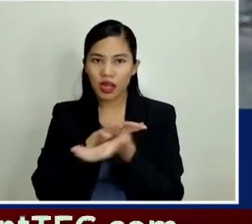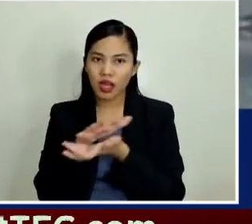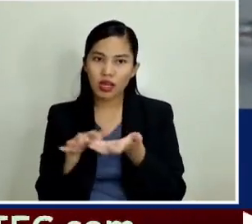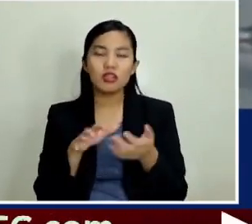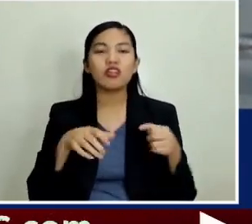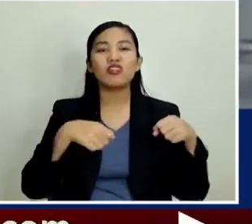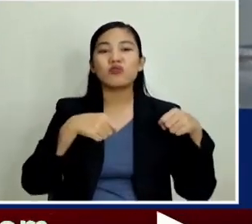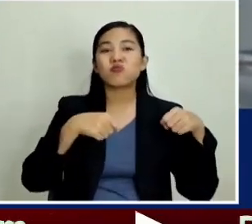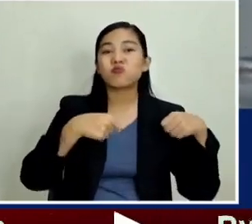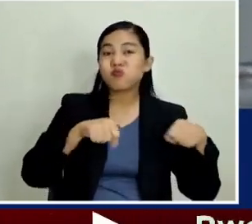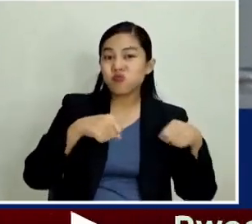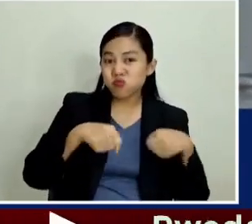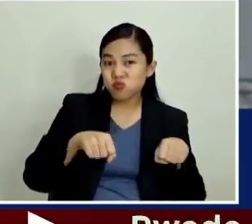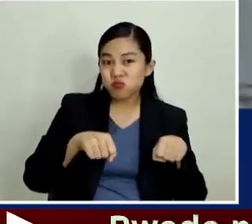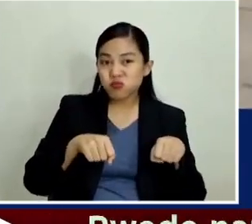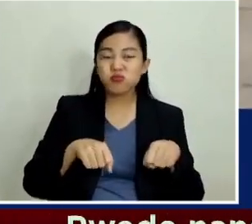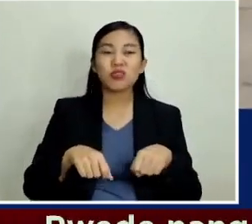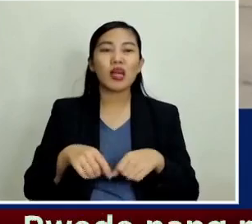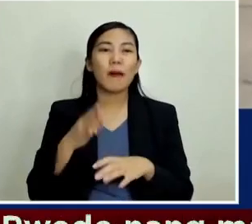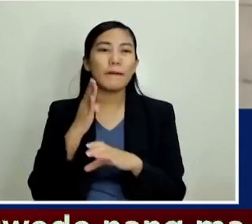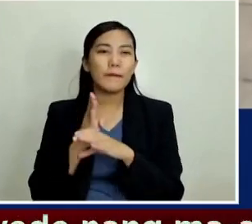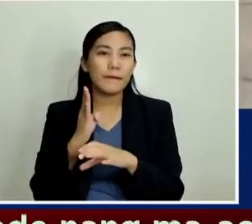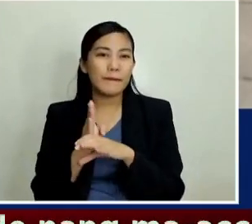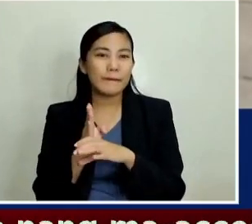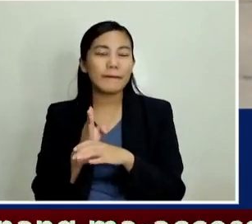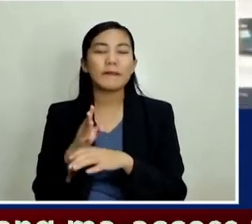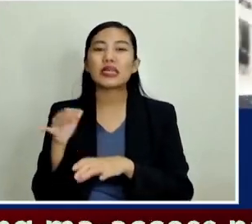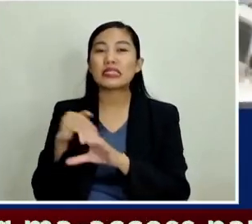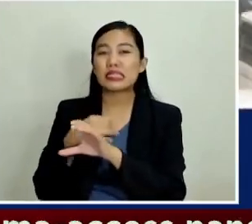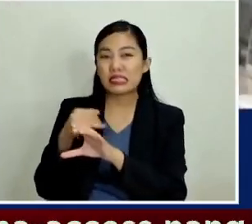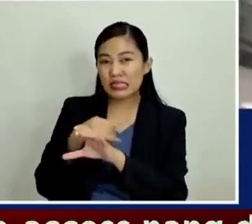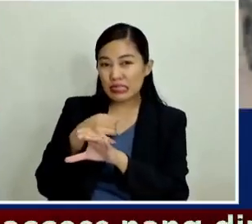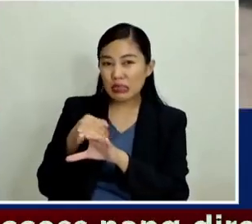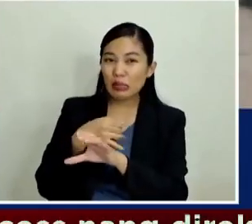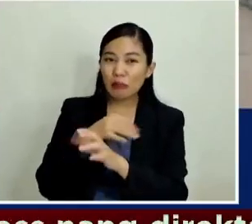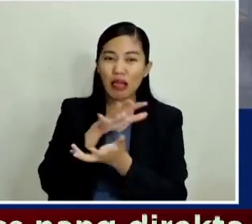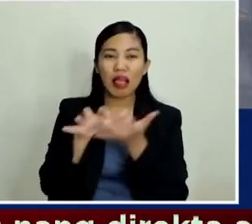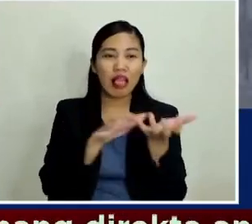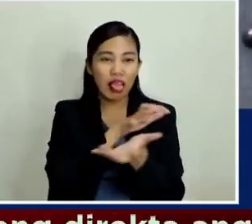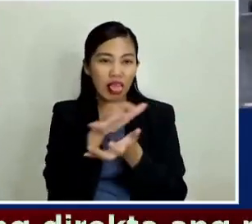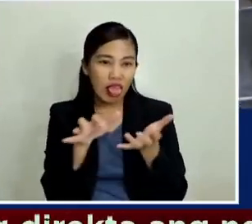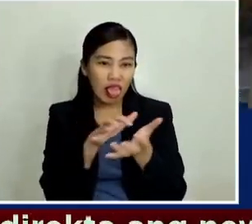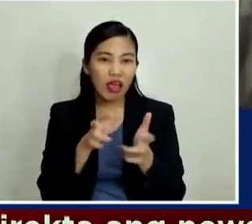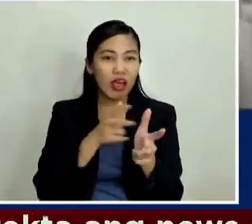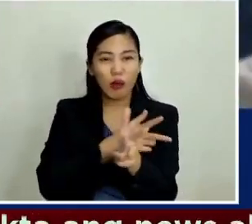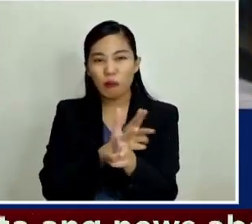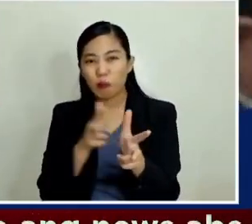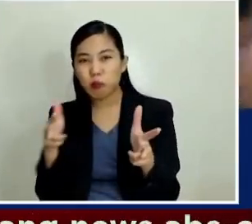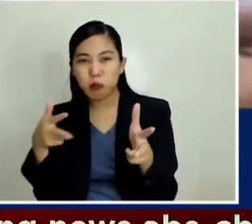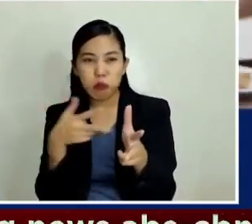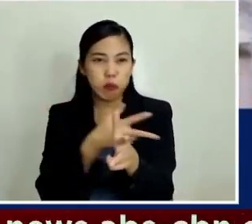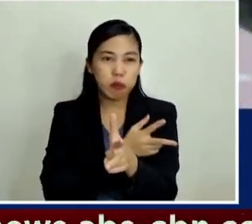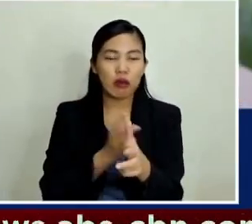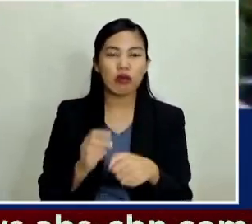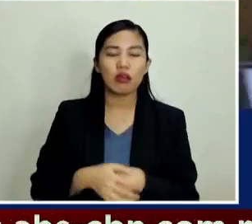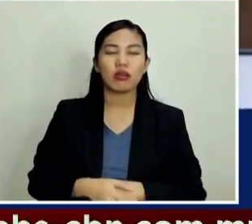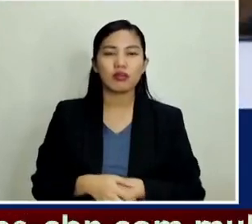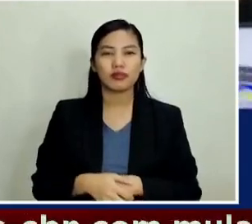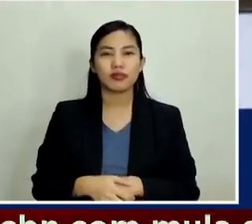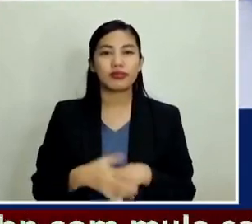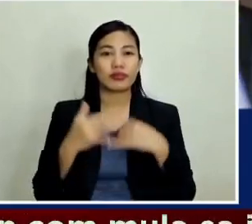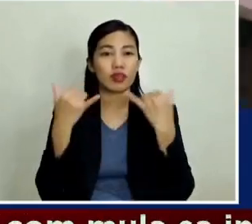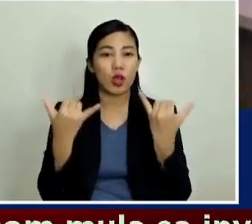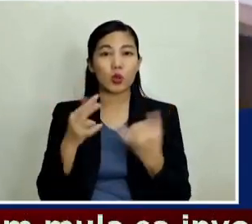bus, jeep at pribadong sasakyan. Singit dito, singit doon. Sa dalawang araw na konsultasyon ng Metro